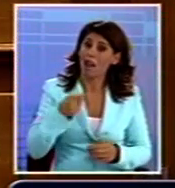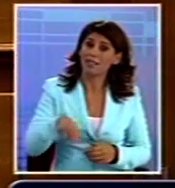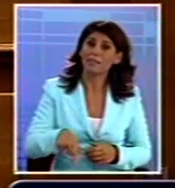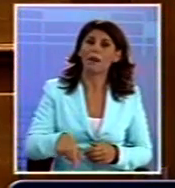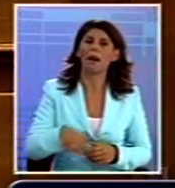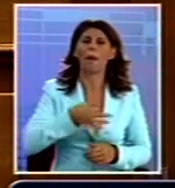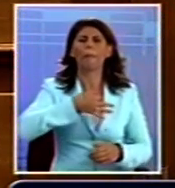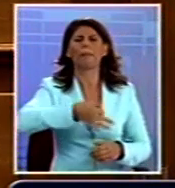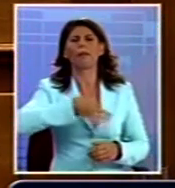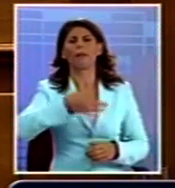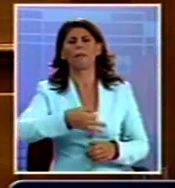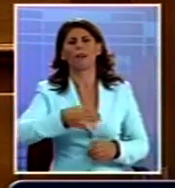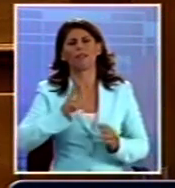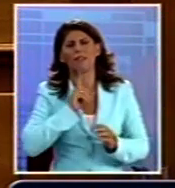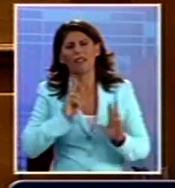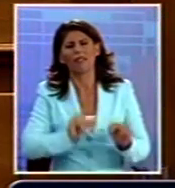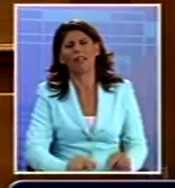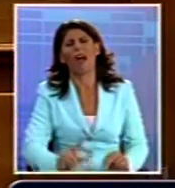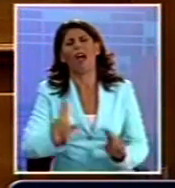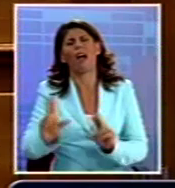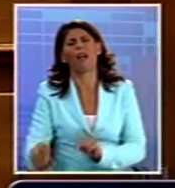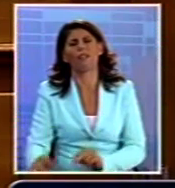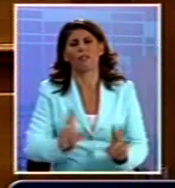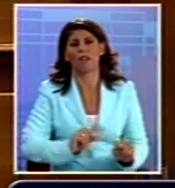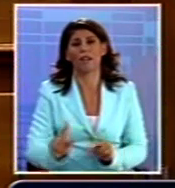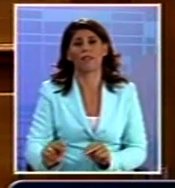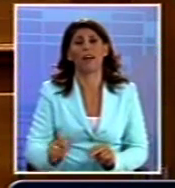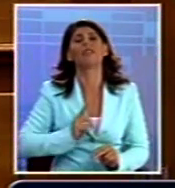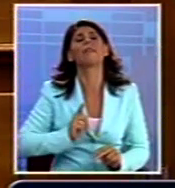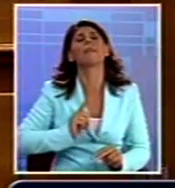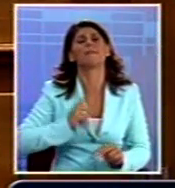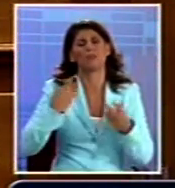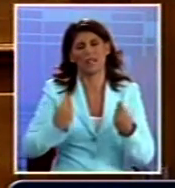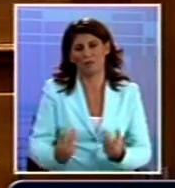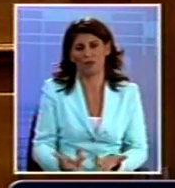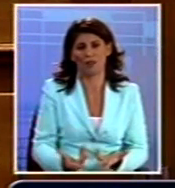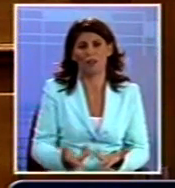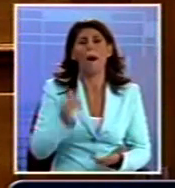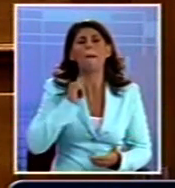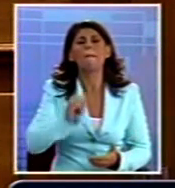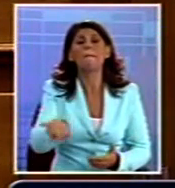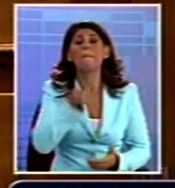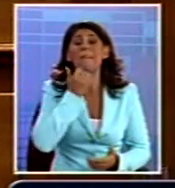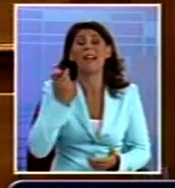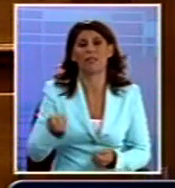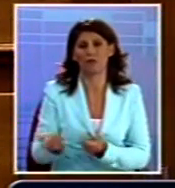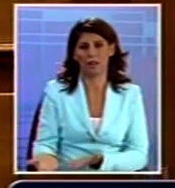ποίημα. Την ίδια κασέτα. Δεν περιμένουμε κάτι καλύτερο. Έξω θα πέφτουν συνεχώς. Τους είπαμε